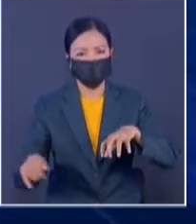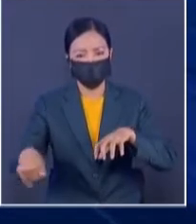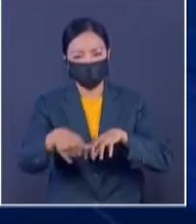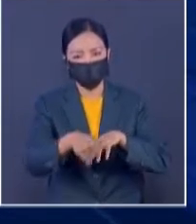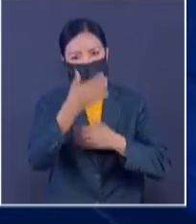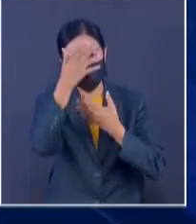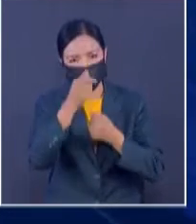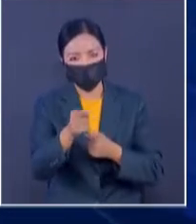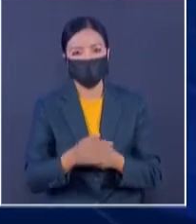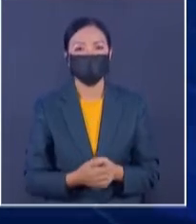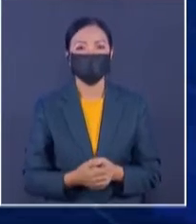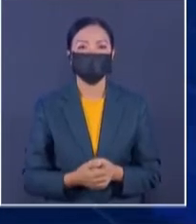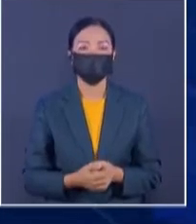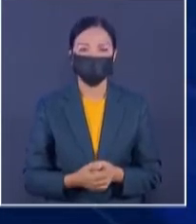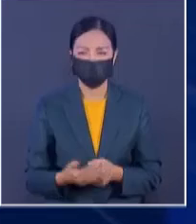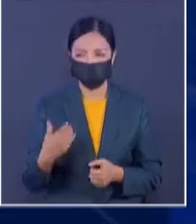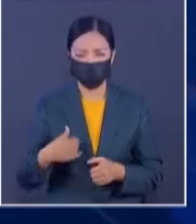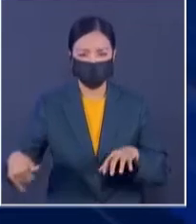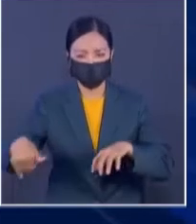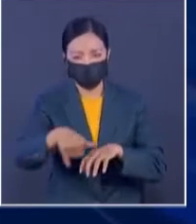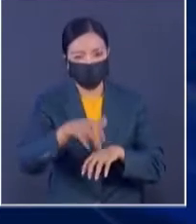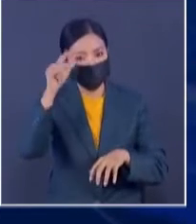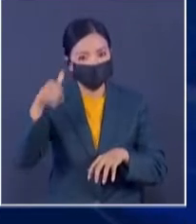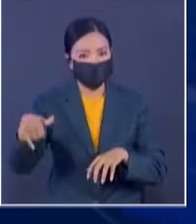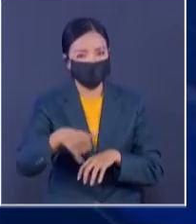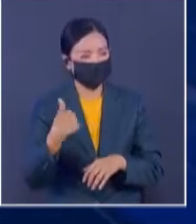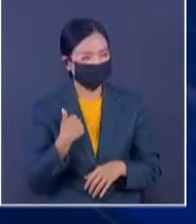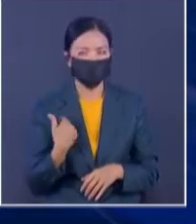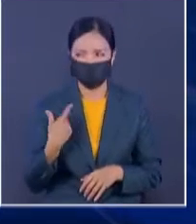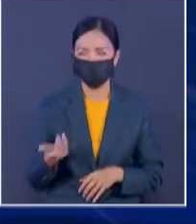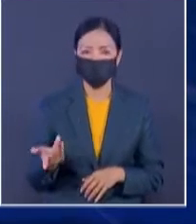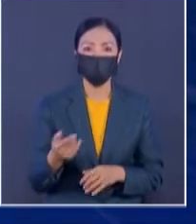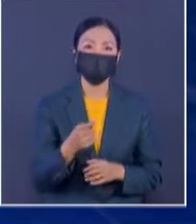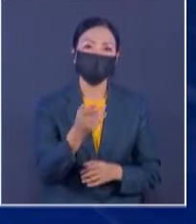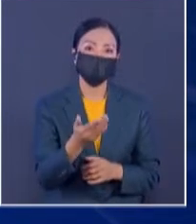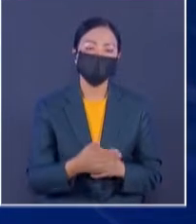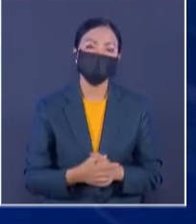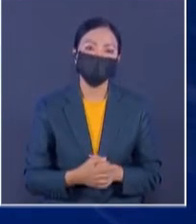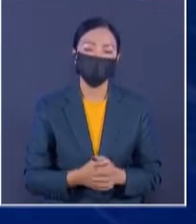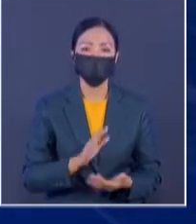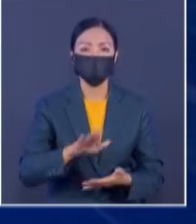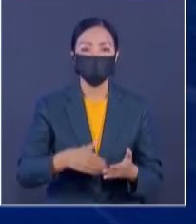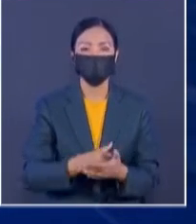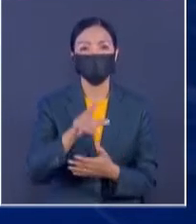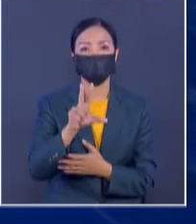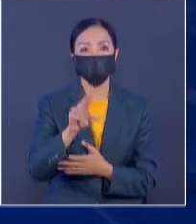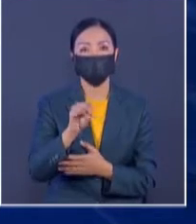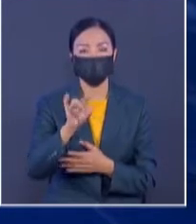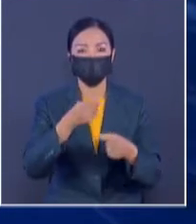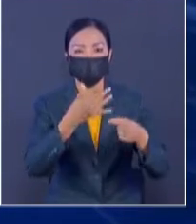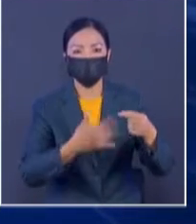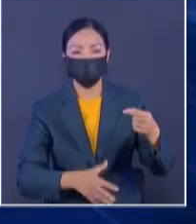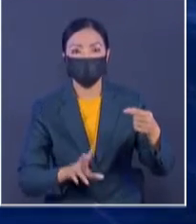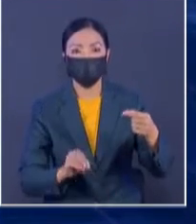าสนใจน่าสนใจมีที่จอดไม้ผมไหม เดี๋ยวจัดให้ เดี๋ยวจัดให้นี่เป็นหนึ่งในทรัพย์สินทั้งหมด38รายการครับคุณผู้ช